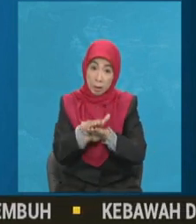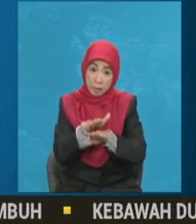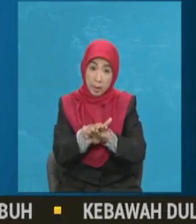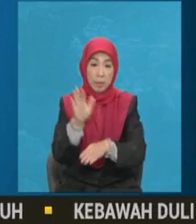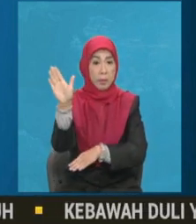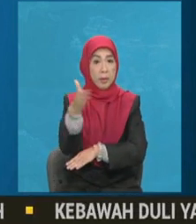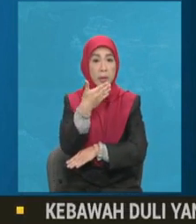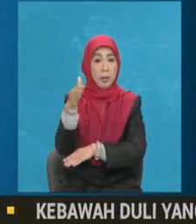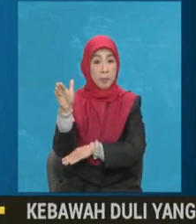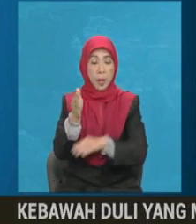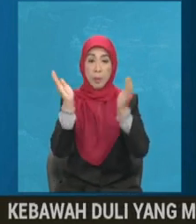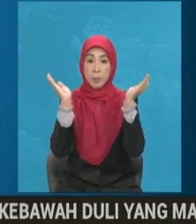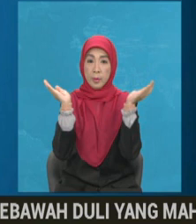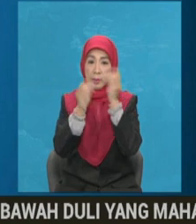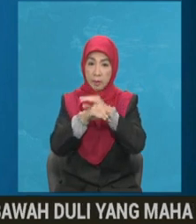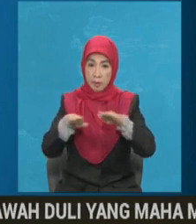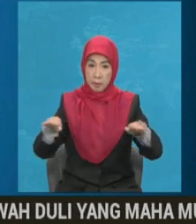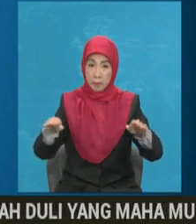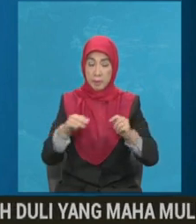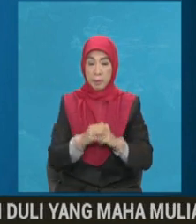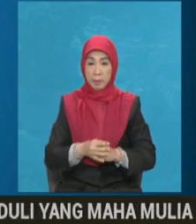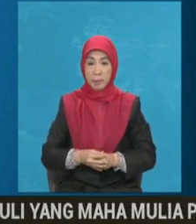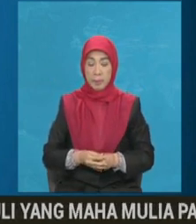bendera negara Brunei Darussalam